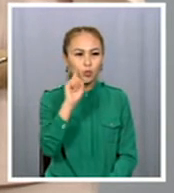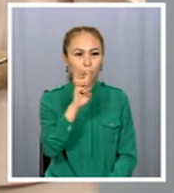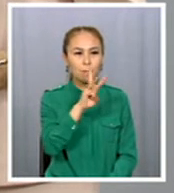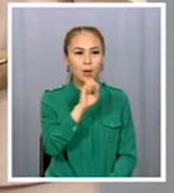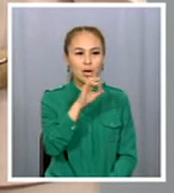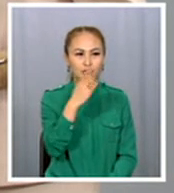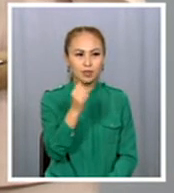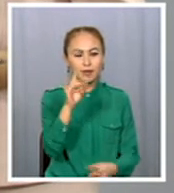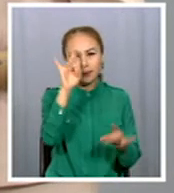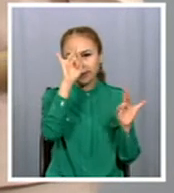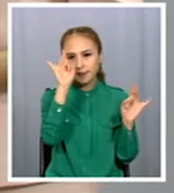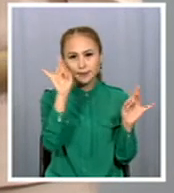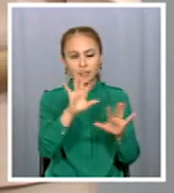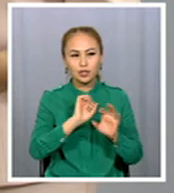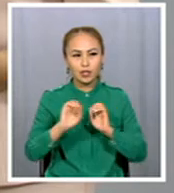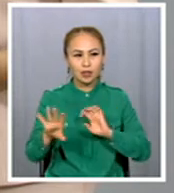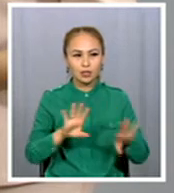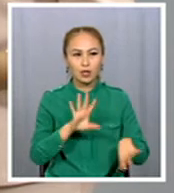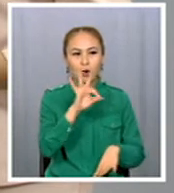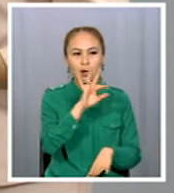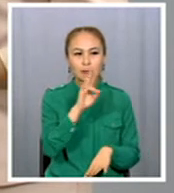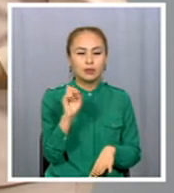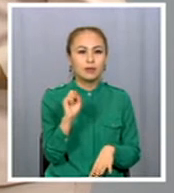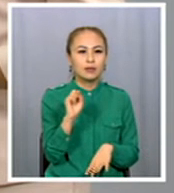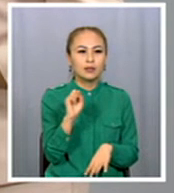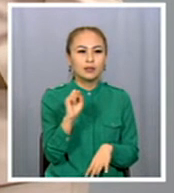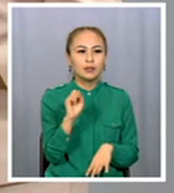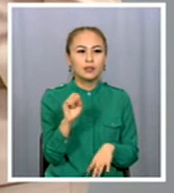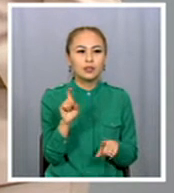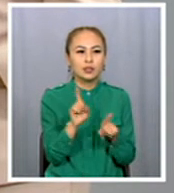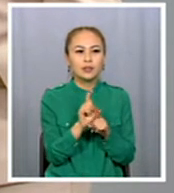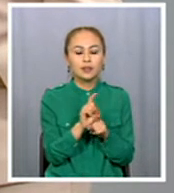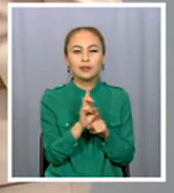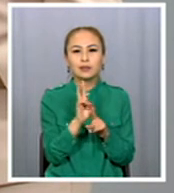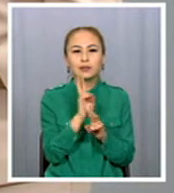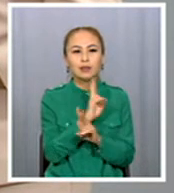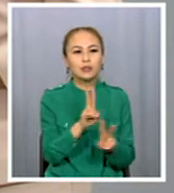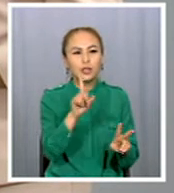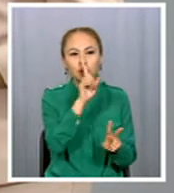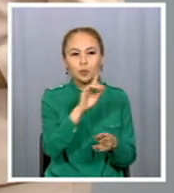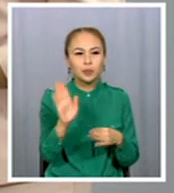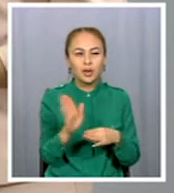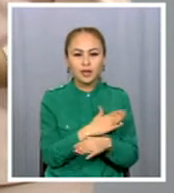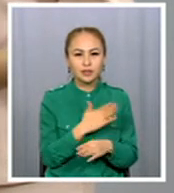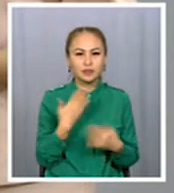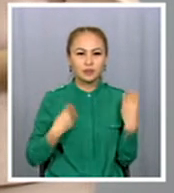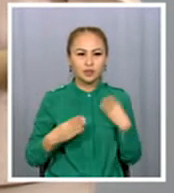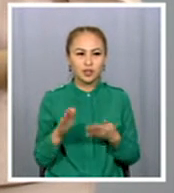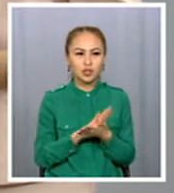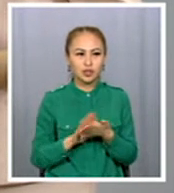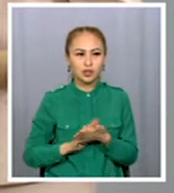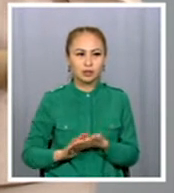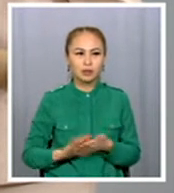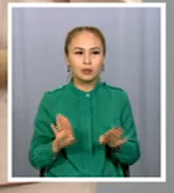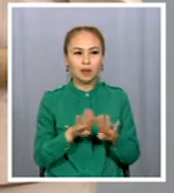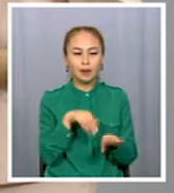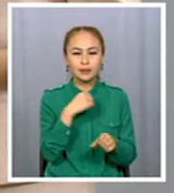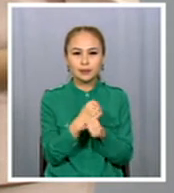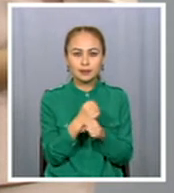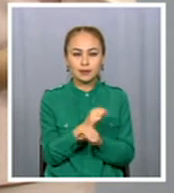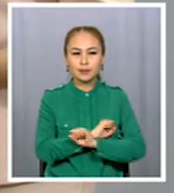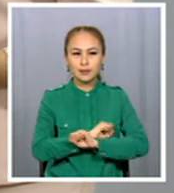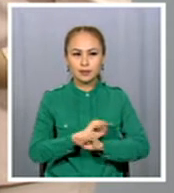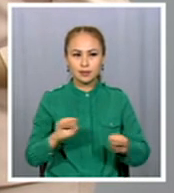Маша растеряша. Правильно. Она неряшливая, никогда не убирает вещи. Так делать